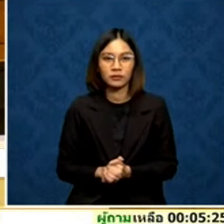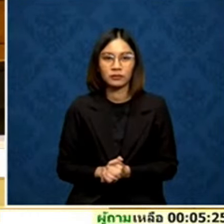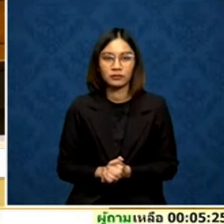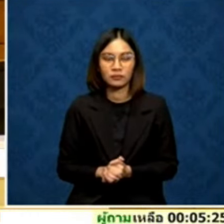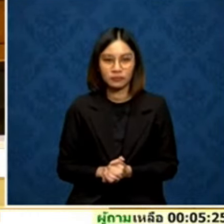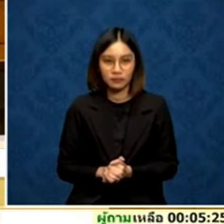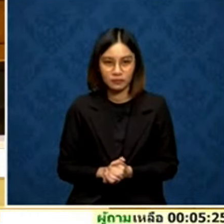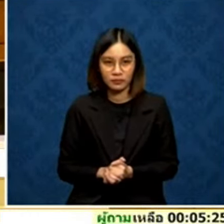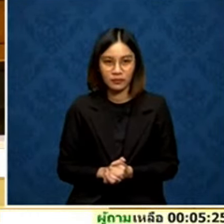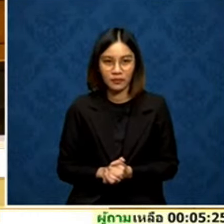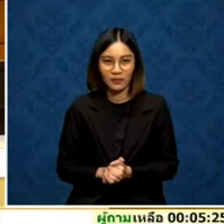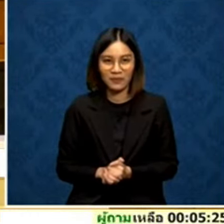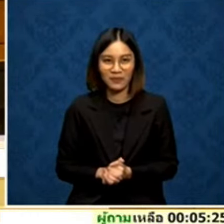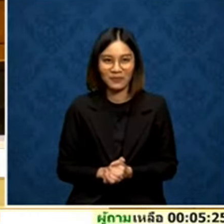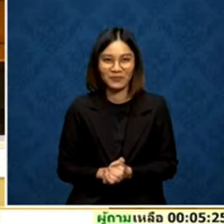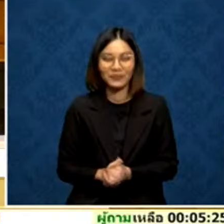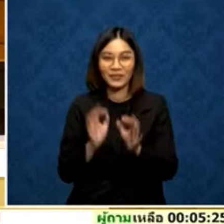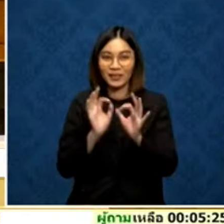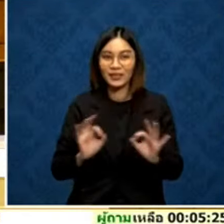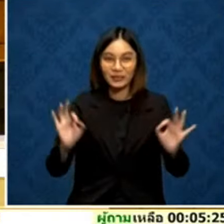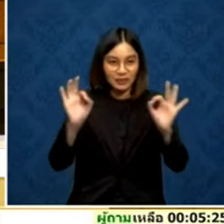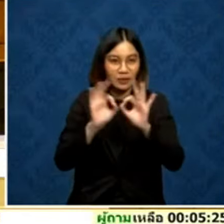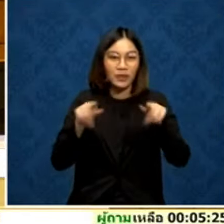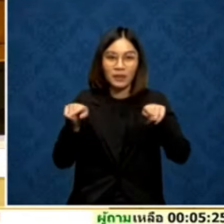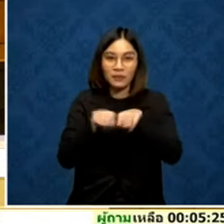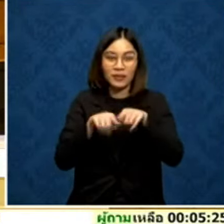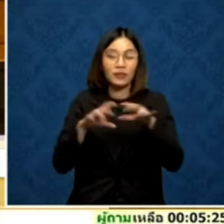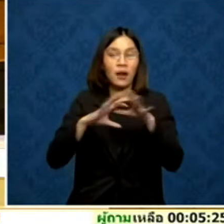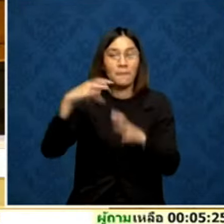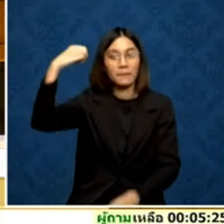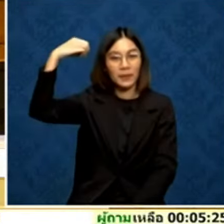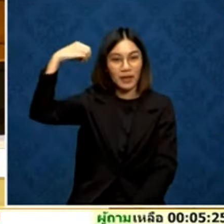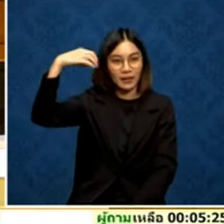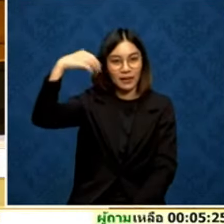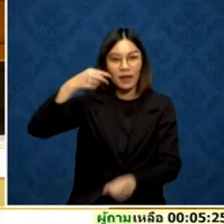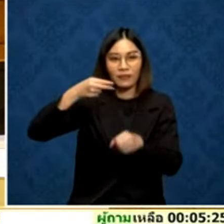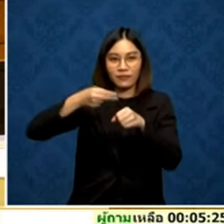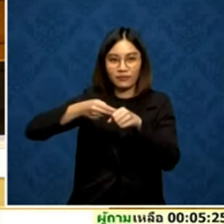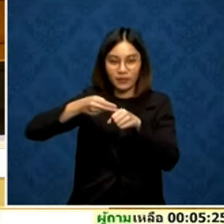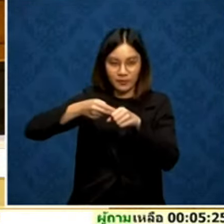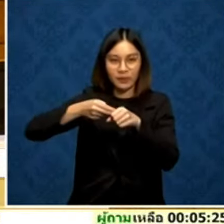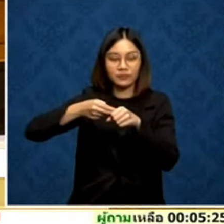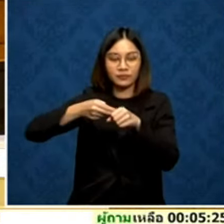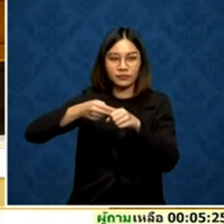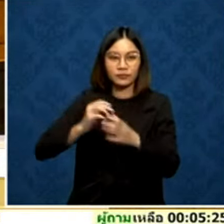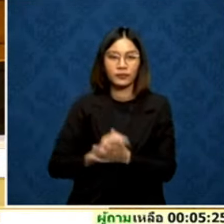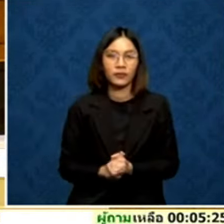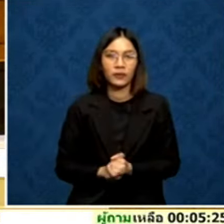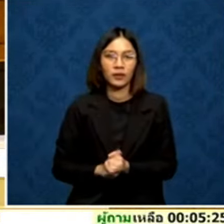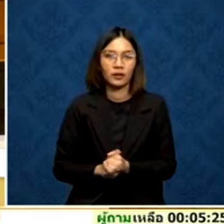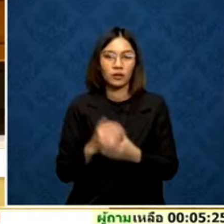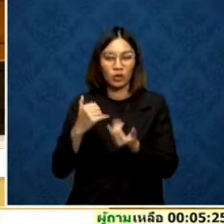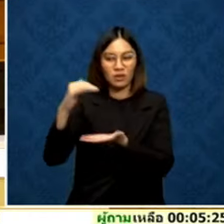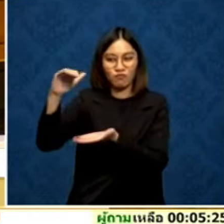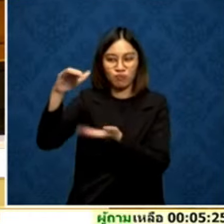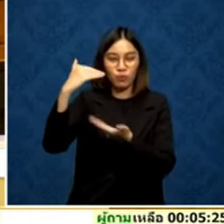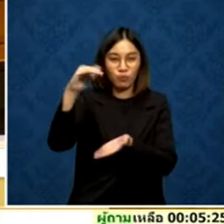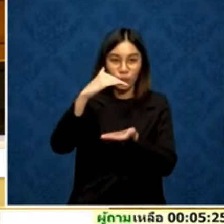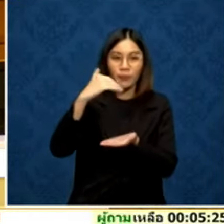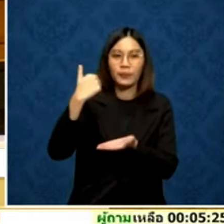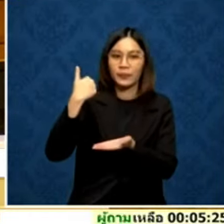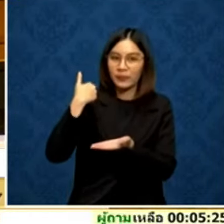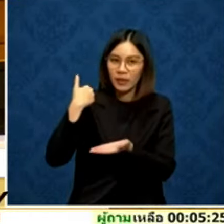เรื่องอีกเรื่องนึงที่สำคัญก็คือเรื่องเมื่อกี้ท่านก็พูดไปแล้วเรื่องของพลังงานนะครับเรื่องของพลังงานก็เป็นเรื่องที่เราเองเรานำเข้าพลังงานเยอะ